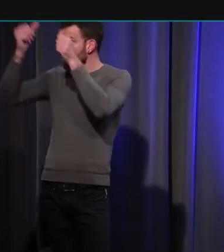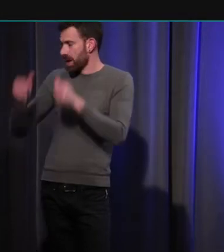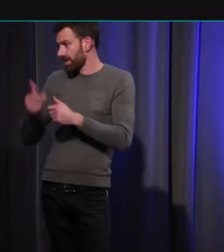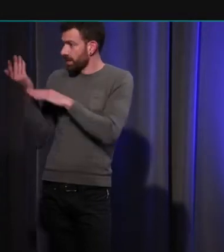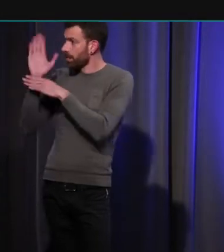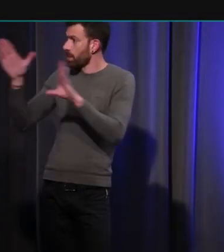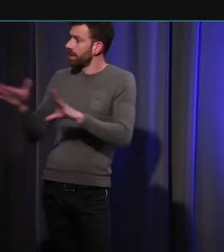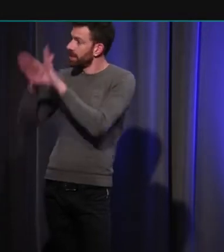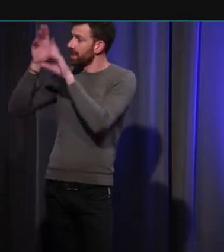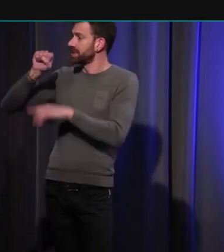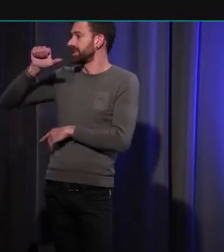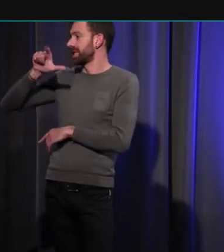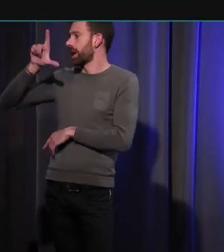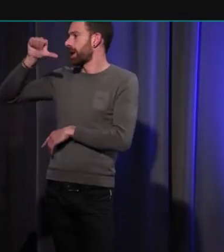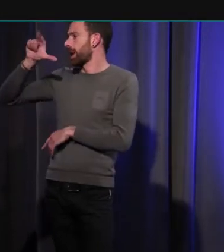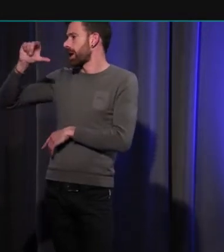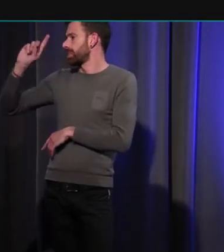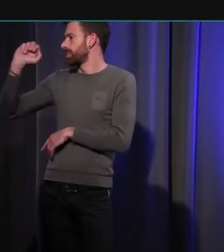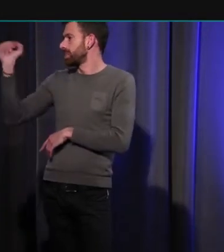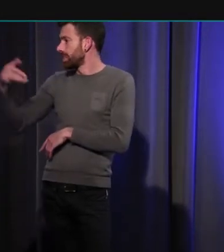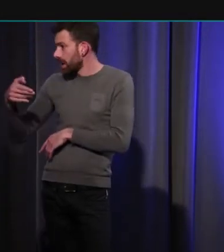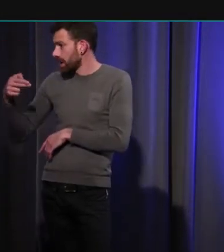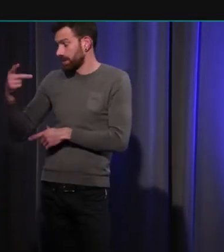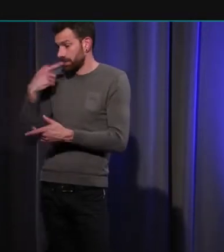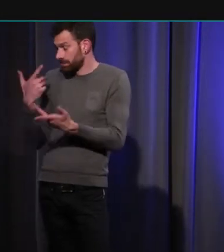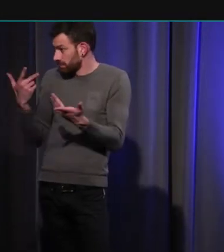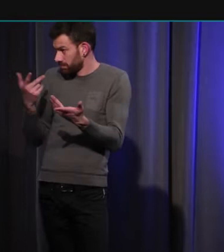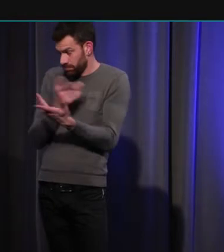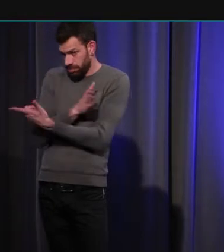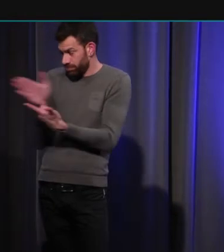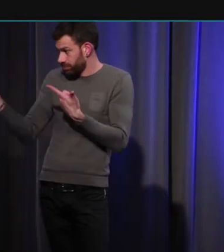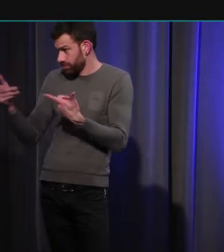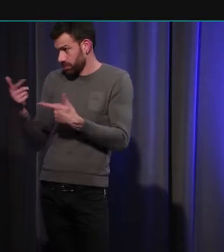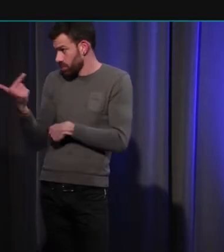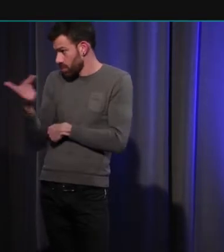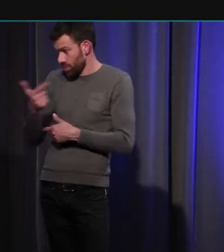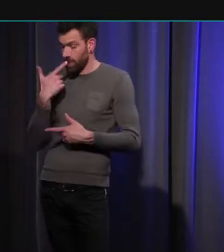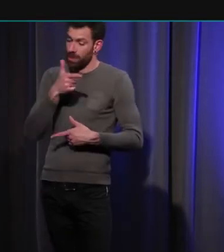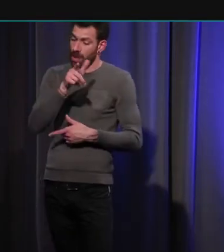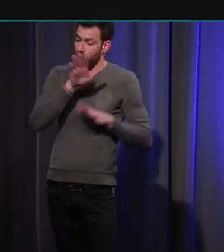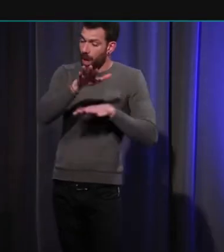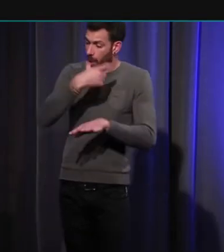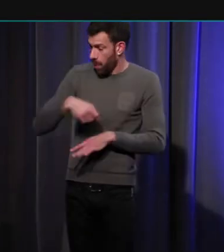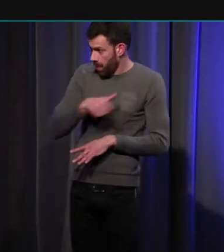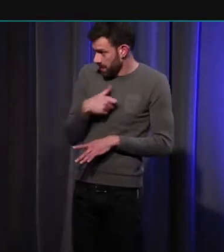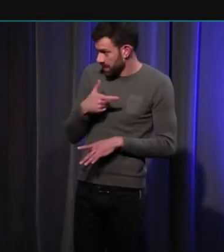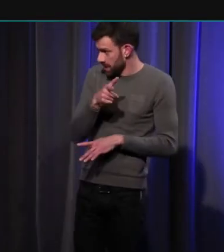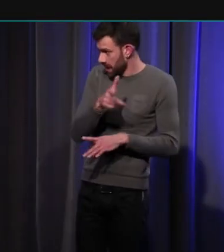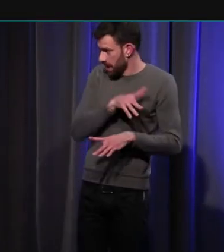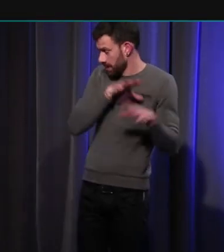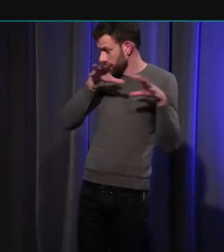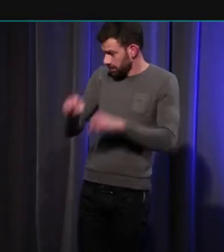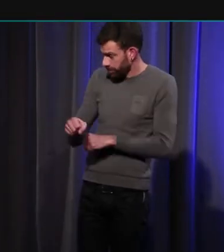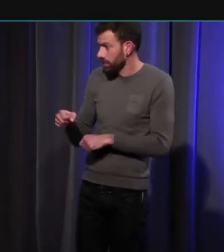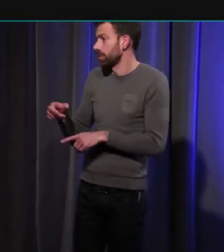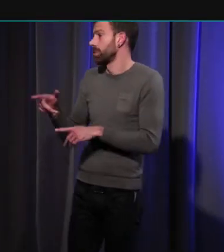vous voyez c'est aussi de deux côtés il ya une utilisation de la croisade et des conquêtes de saladin